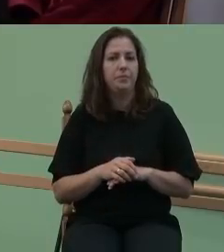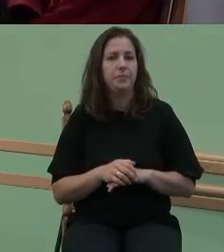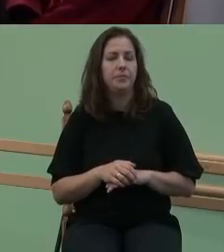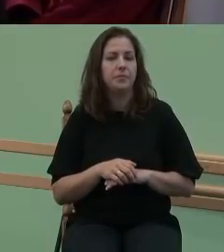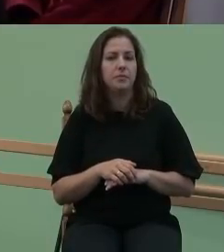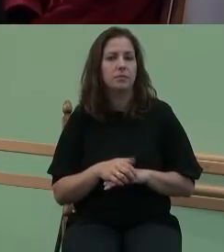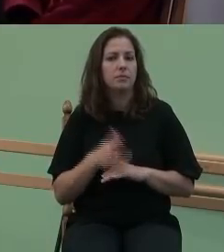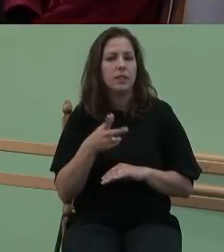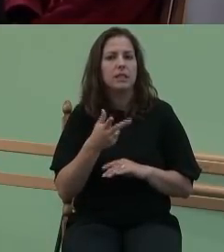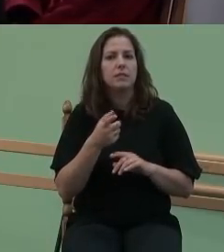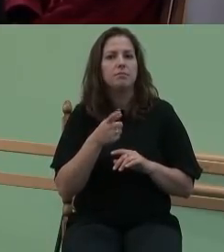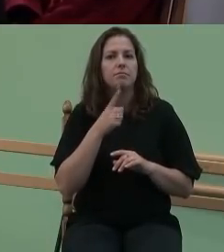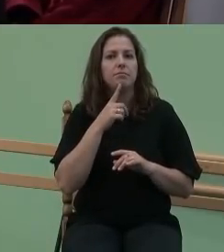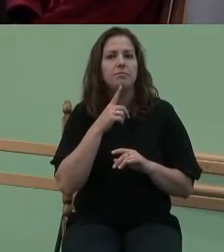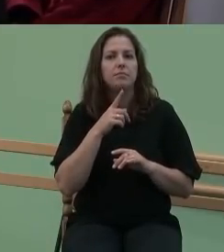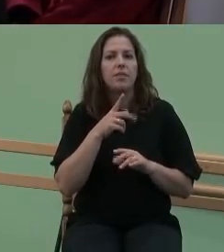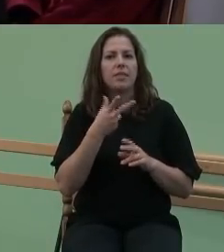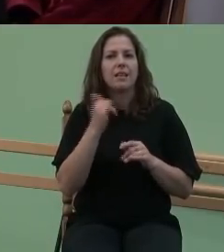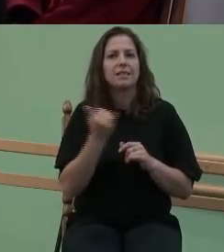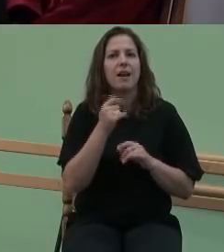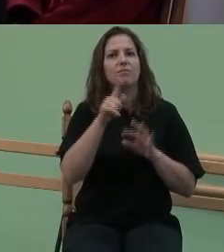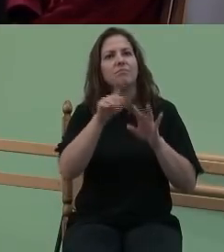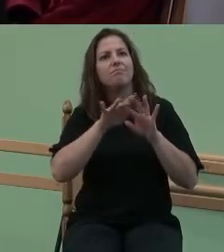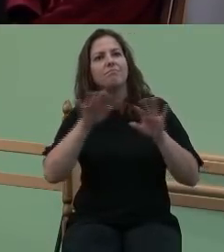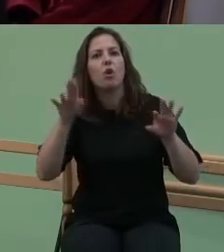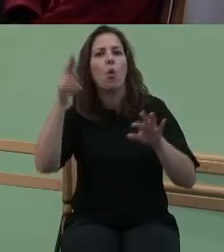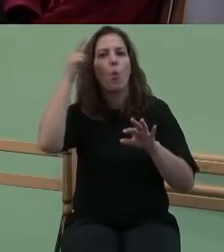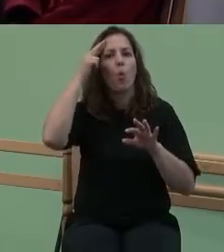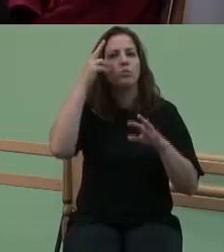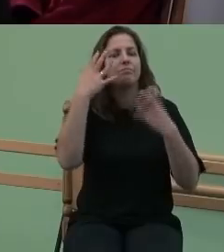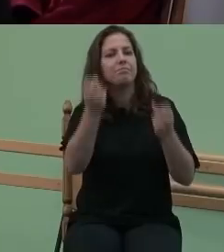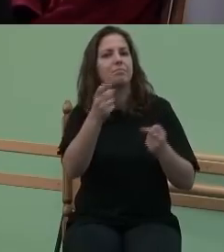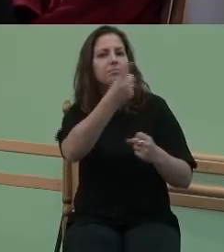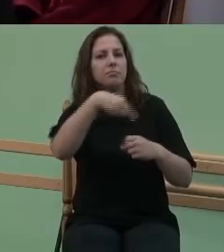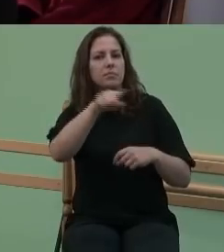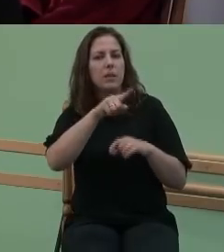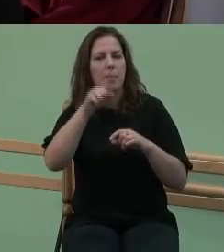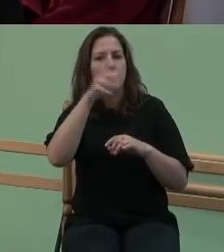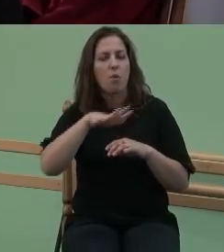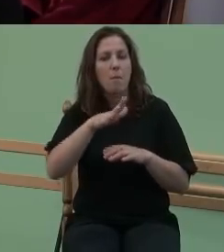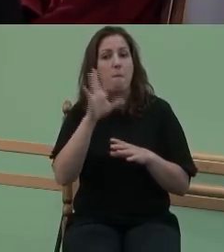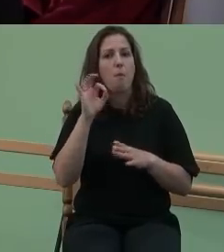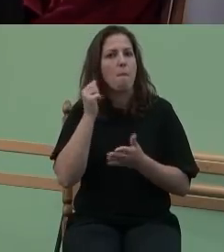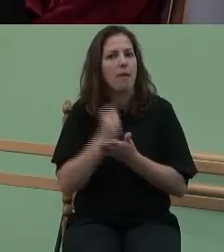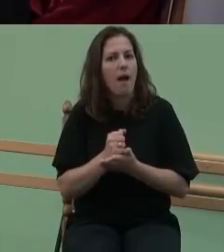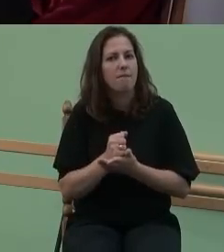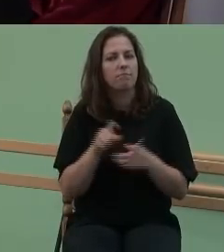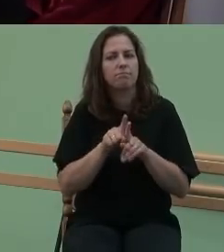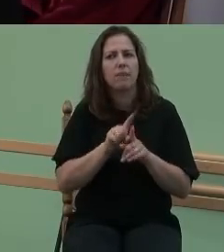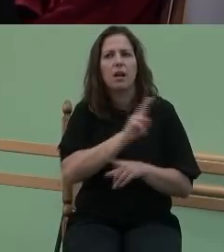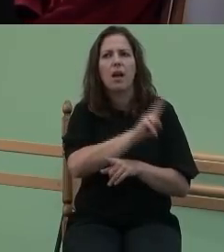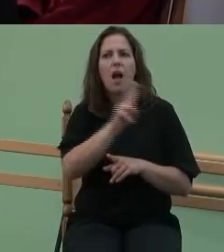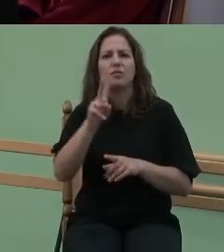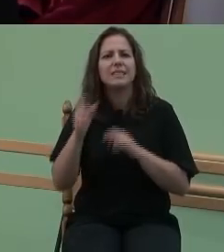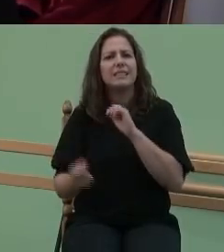co niestety nie całkiem znajduje zrozumienie w szerokich kręgach społecznych, dlatego że prawo, tak jak każde